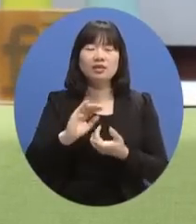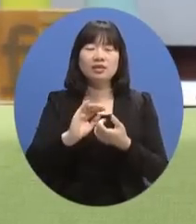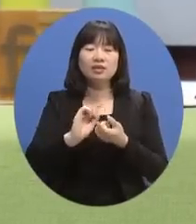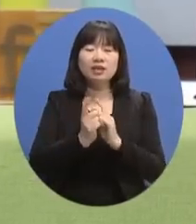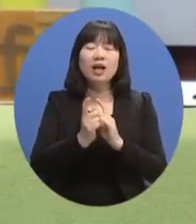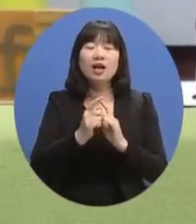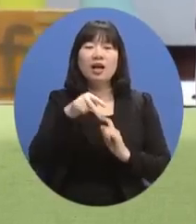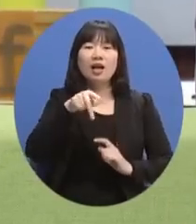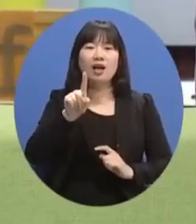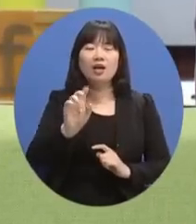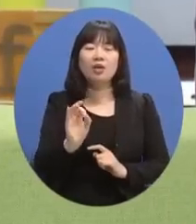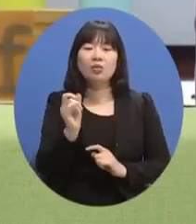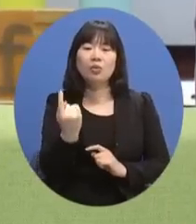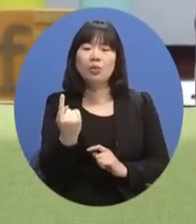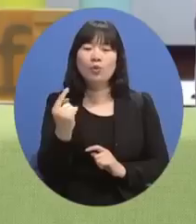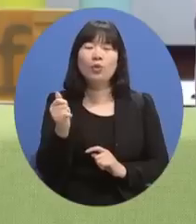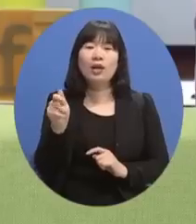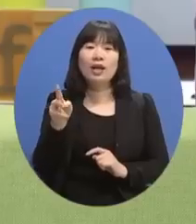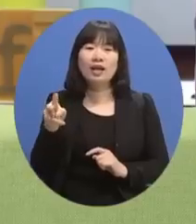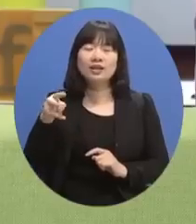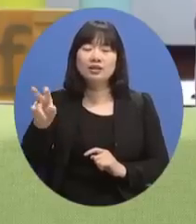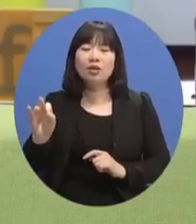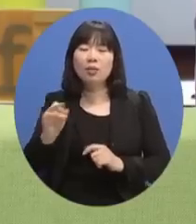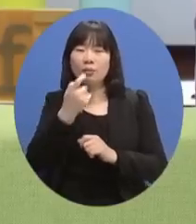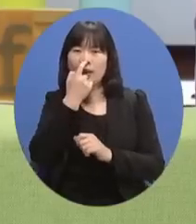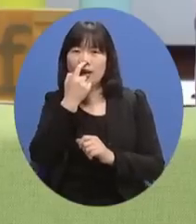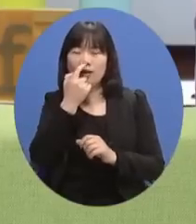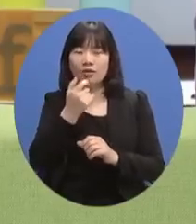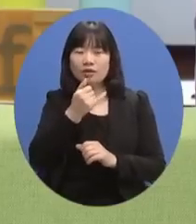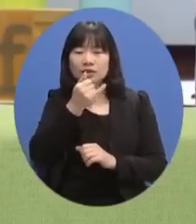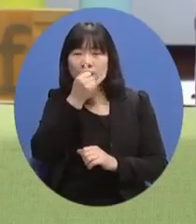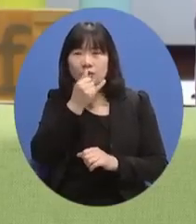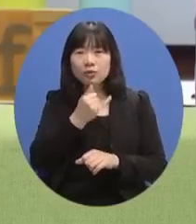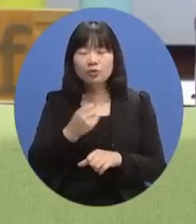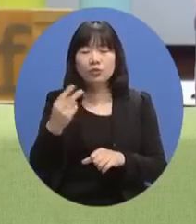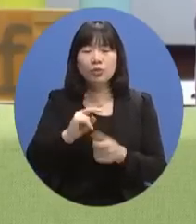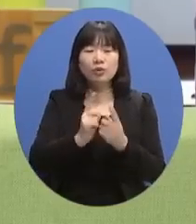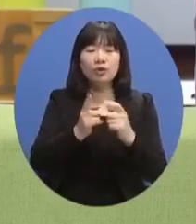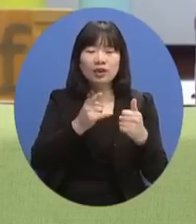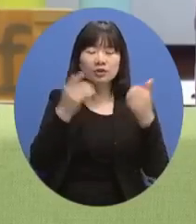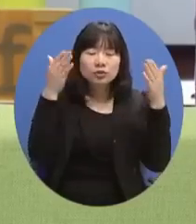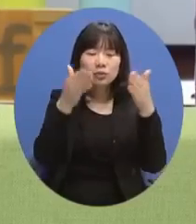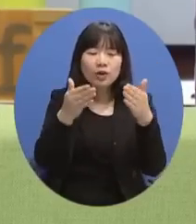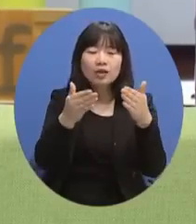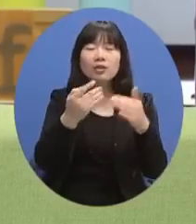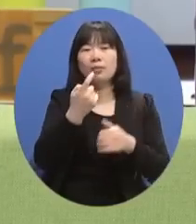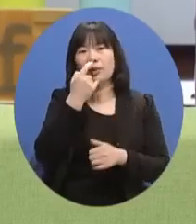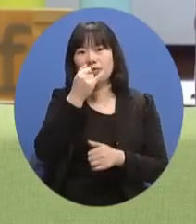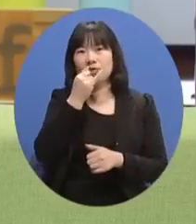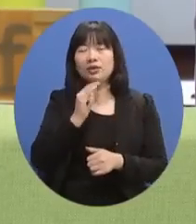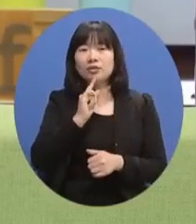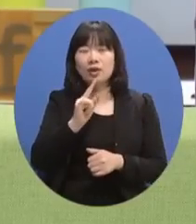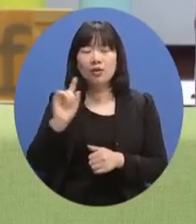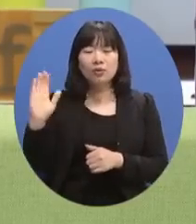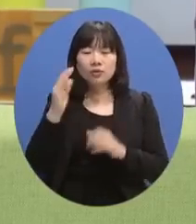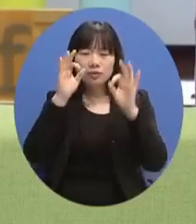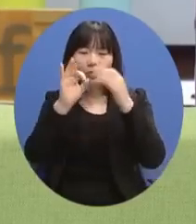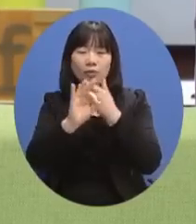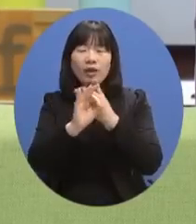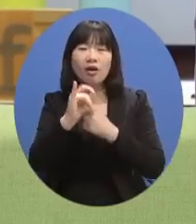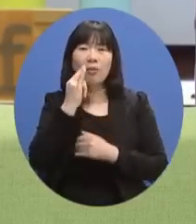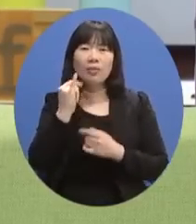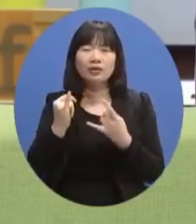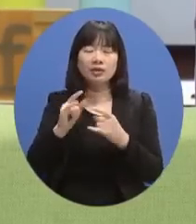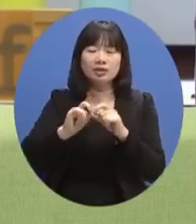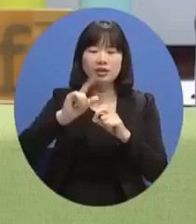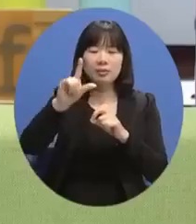상호해성을 배우게 되는 거고요. 함께 상대에게 주목하는 거를 좀 배우게 되거든요. 근데 요즘 아이들을 보면 어머님들도 이렇게